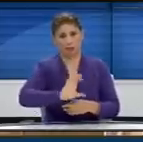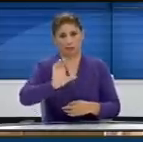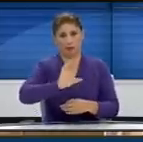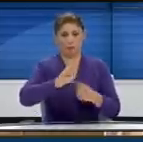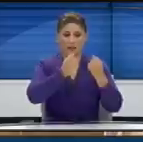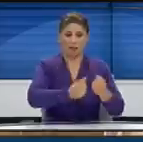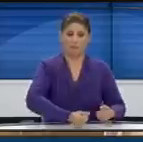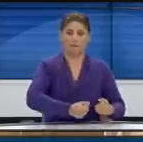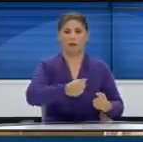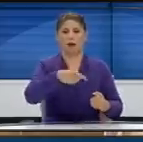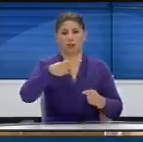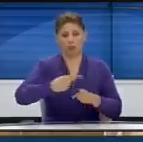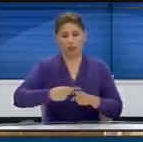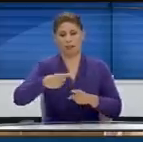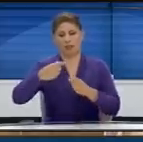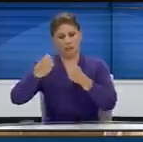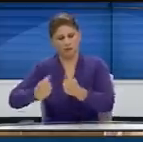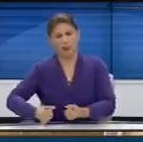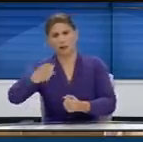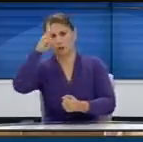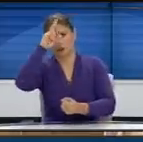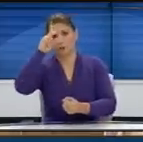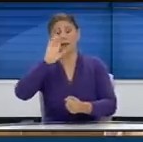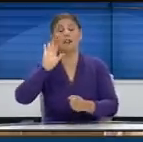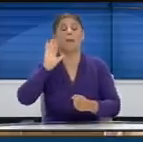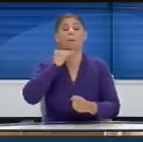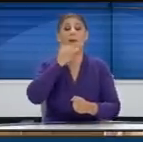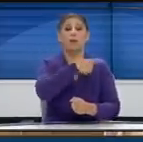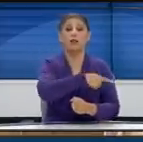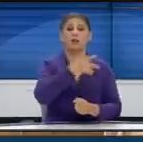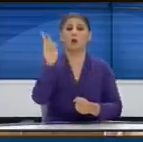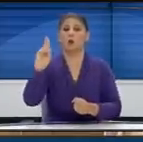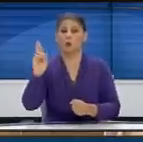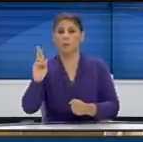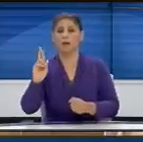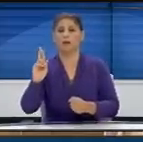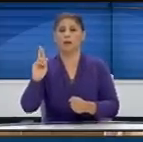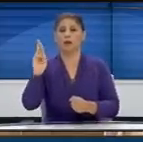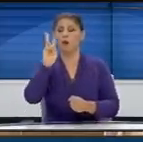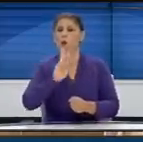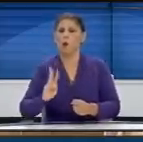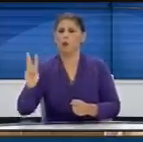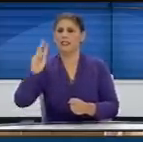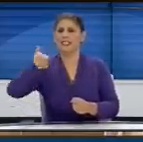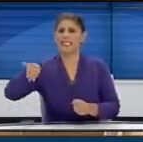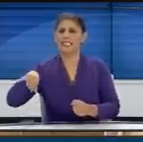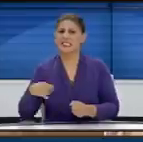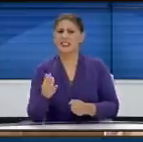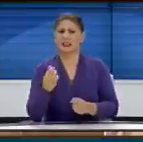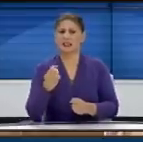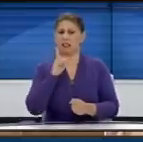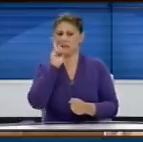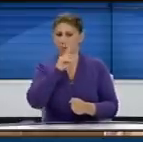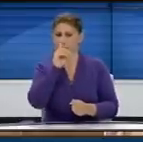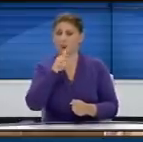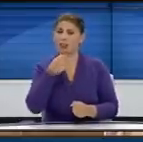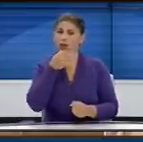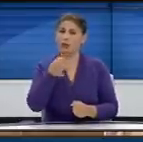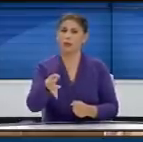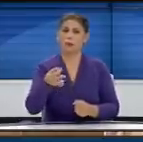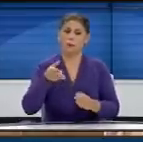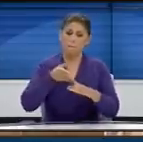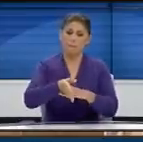της Γερμανίας, εναντίον της Ελλάδας. Για να μην μπορείτε εσείς, ο Ρουμπάτης, η Wall Street Journal να λένε ψέματα για το τι υπόθηκε μέσα